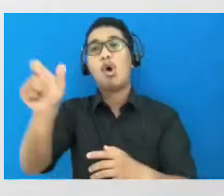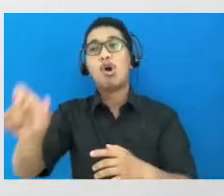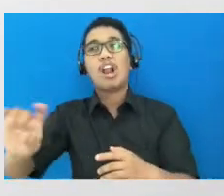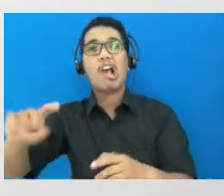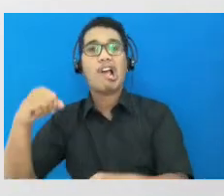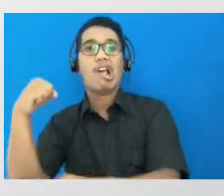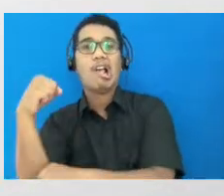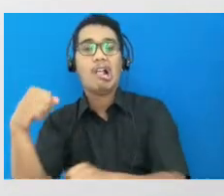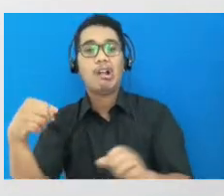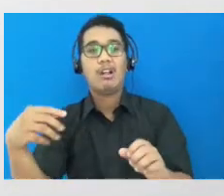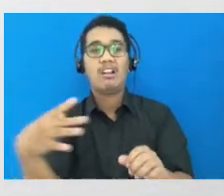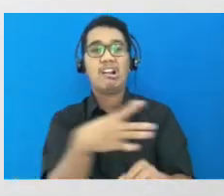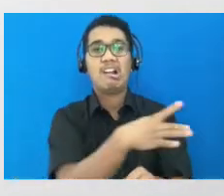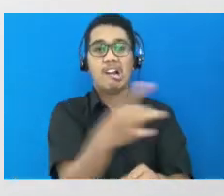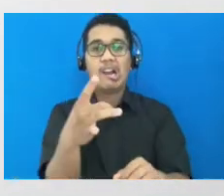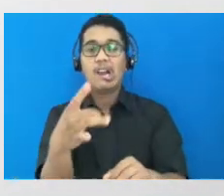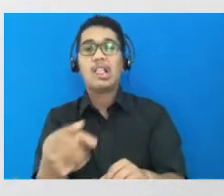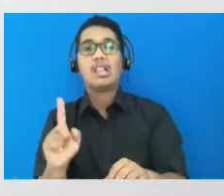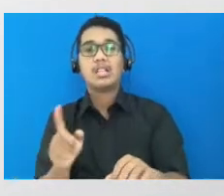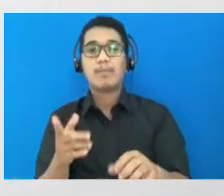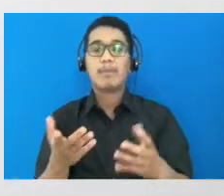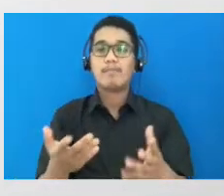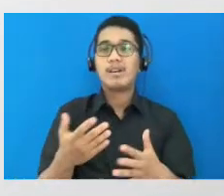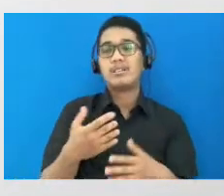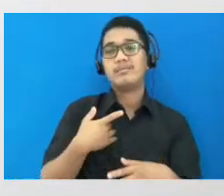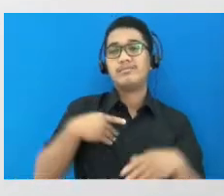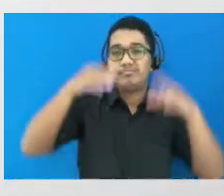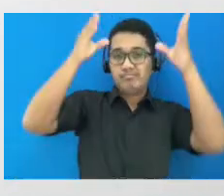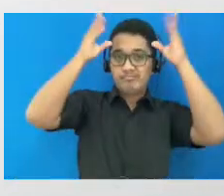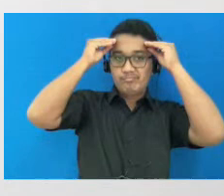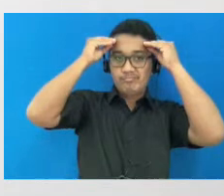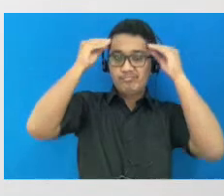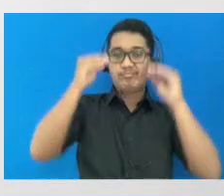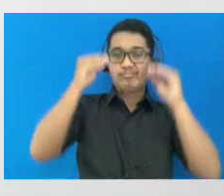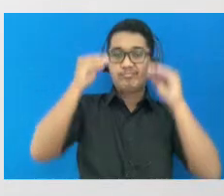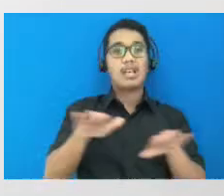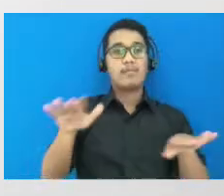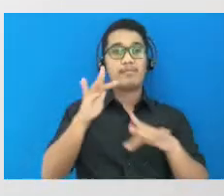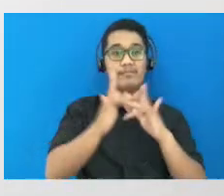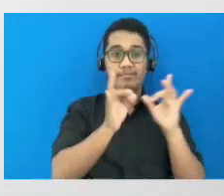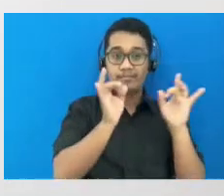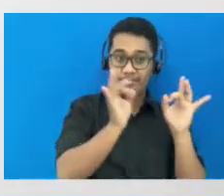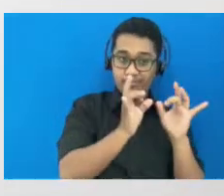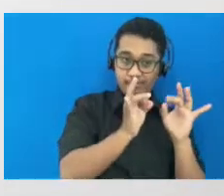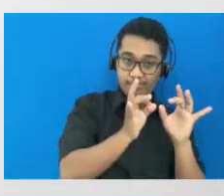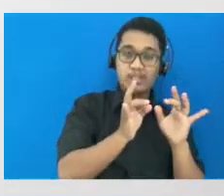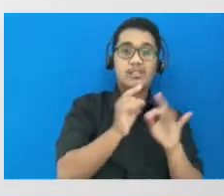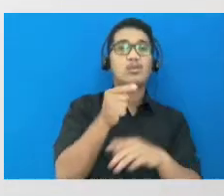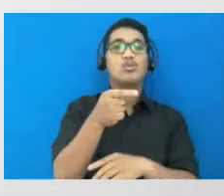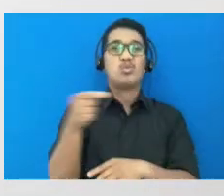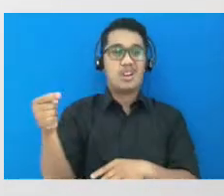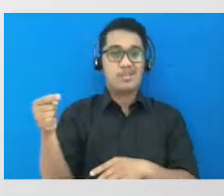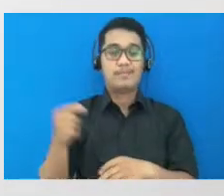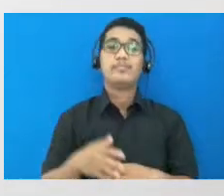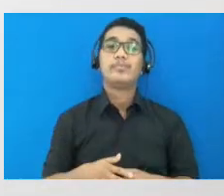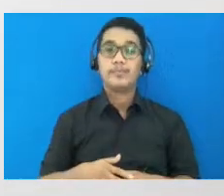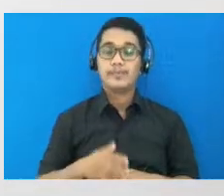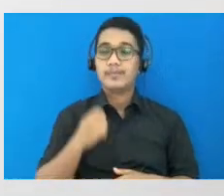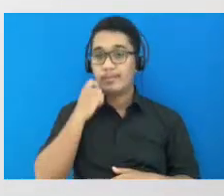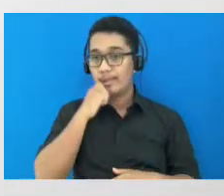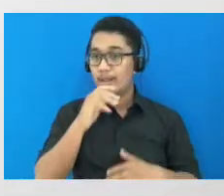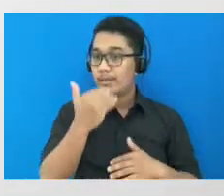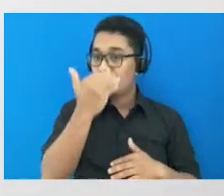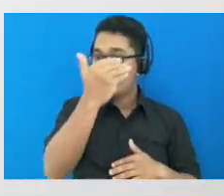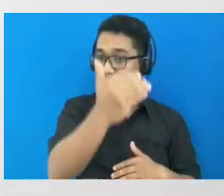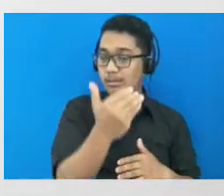pelaku karena mereka kurang IT security awareness-nya. Nah, akhirnya mereka bisa menjadi